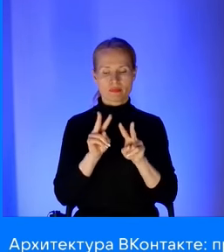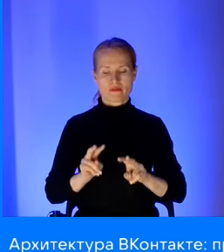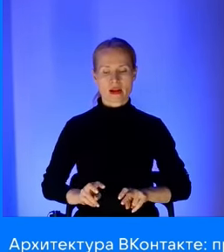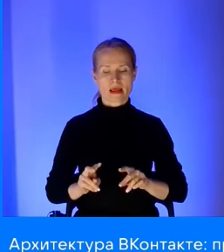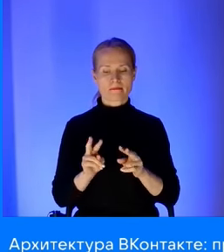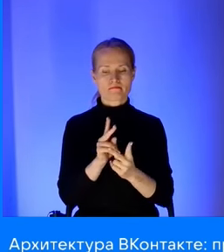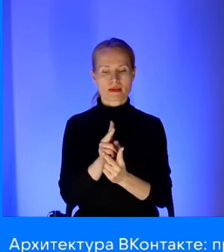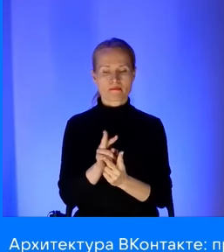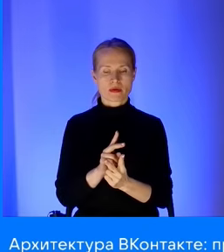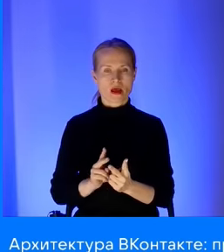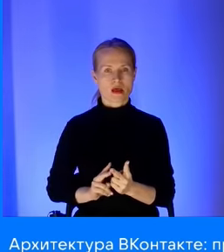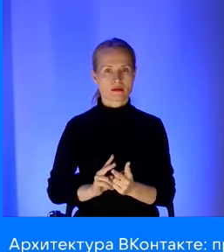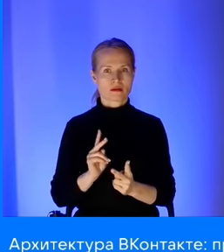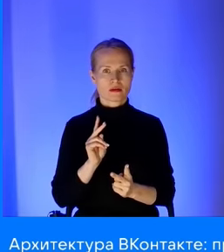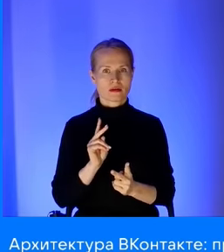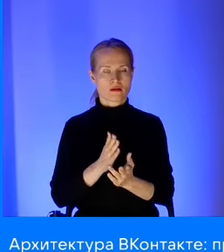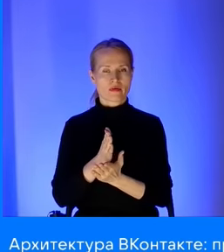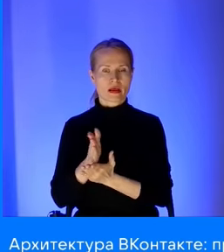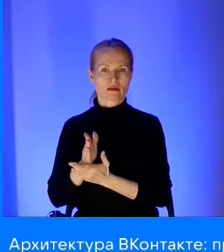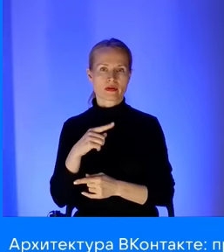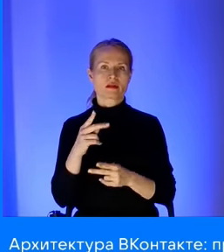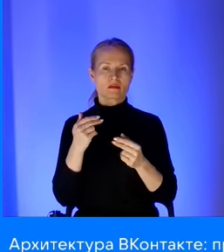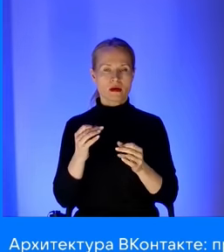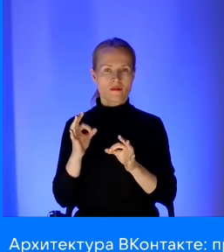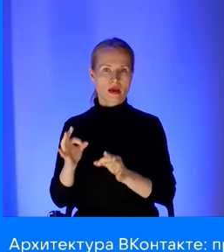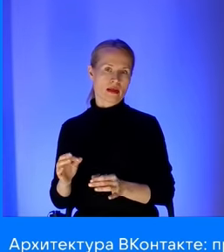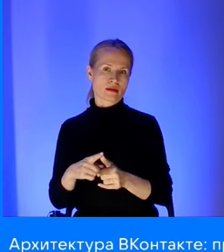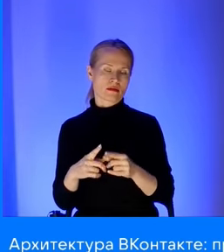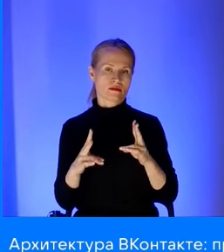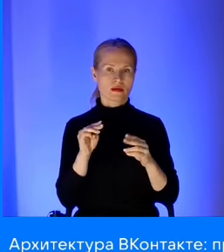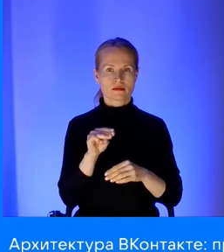говорит Да вы корректны или например нет Вы некорректны